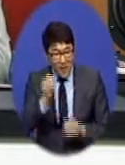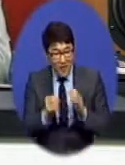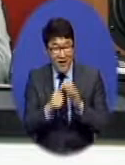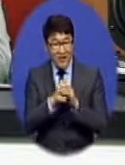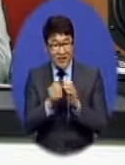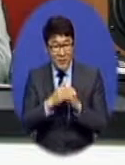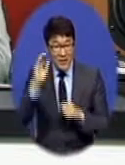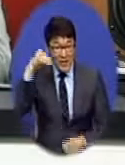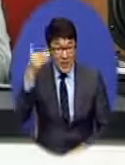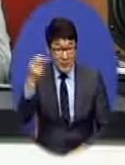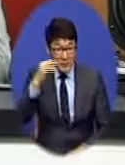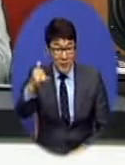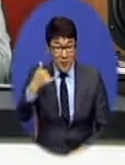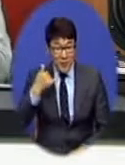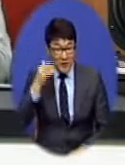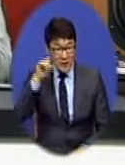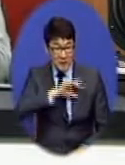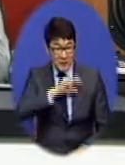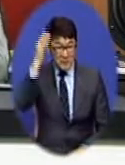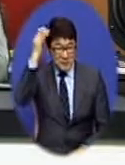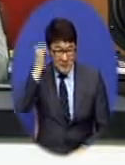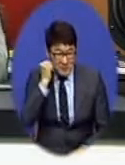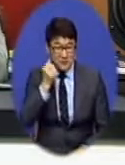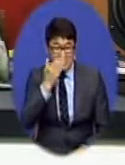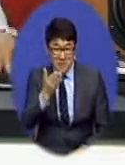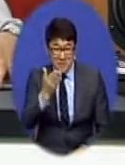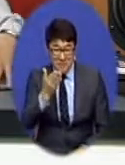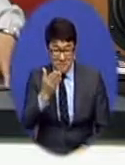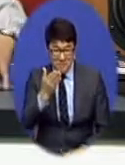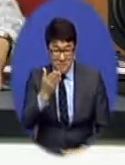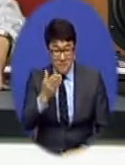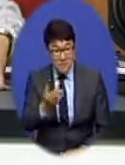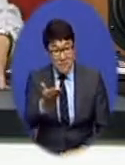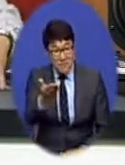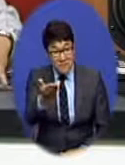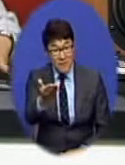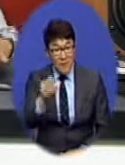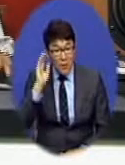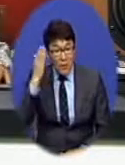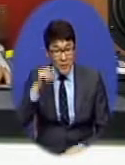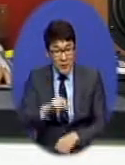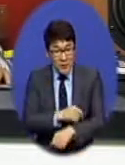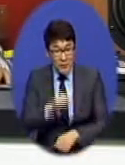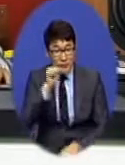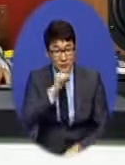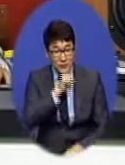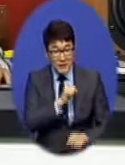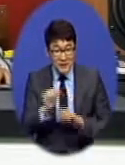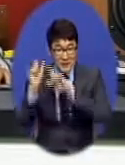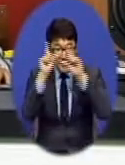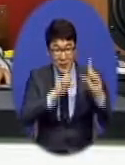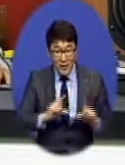그래서 다음번에 또 연결되면 제가 잊지 않을 것 같습니다. 네. 맹태열님, 요즘에 특별히 취미생활이나